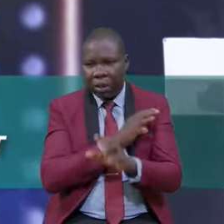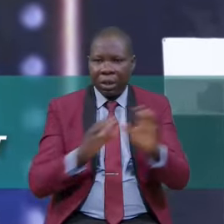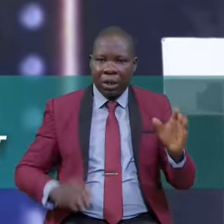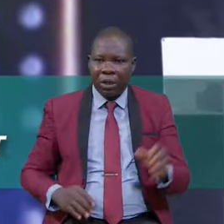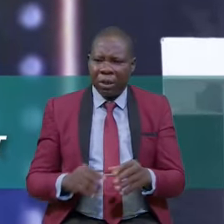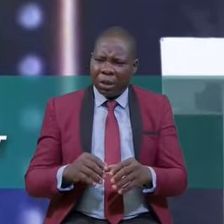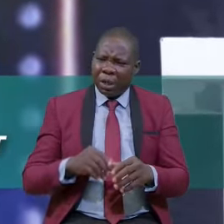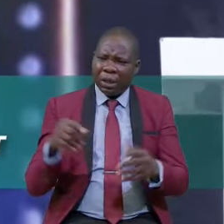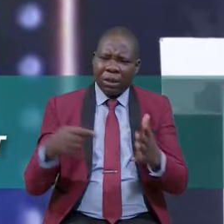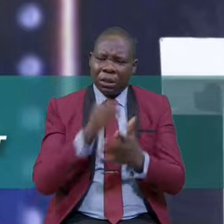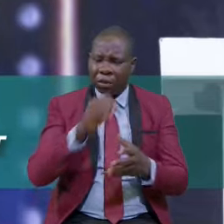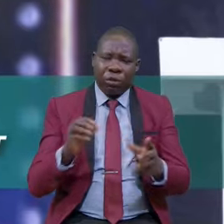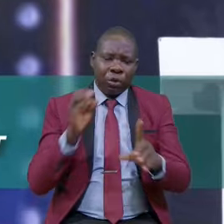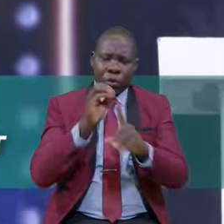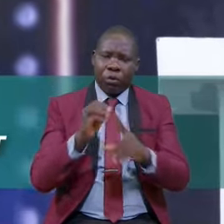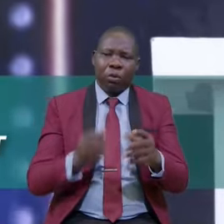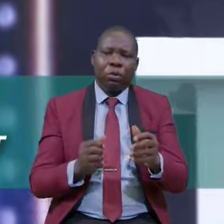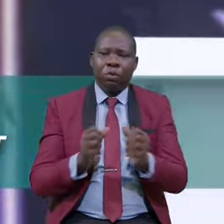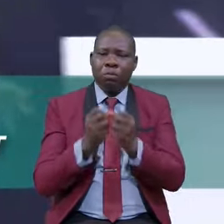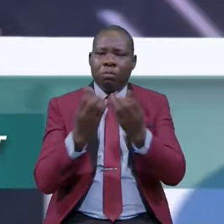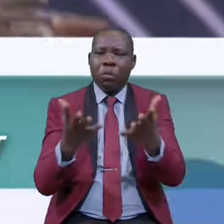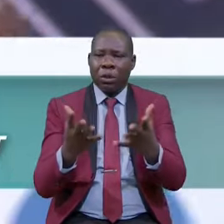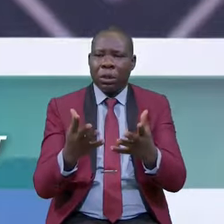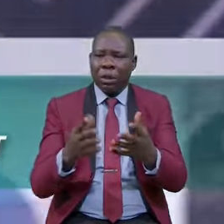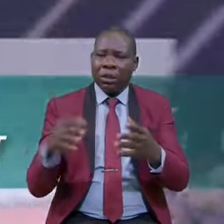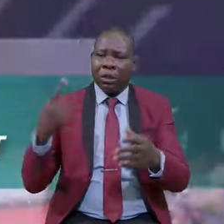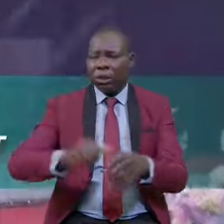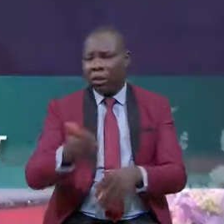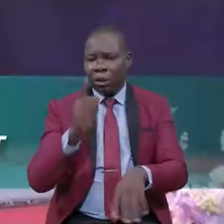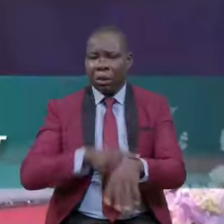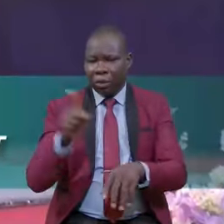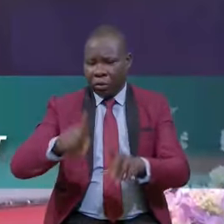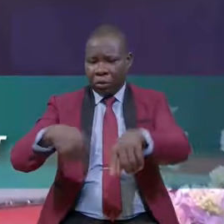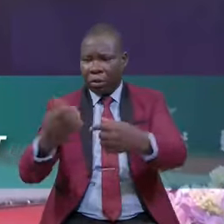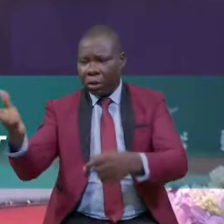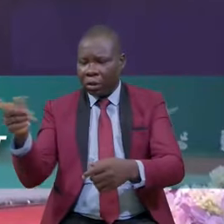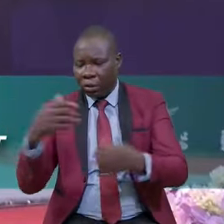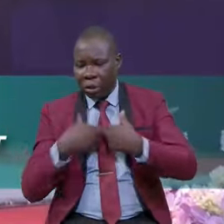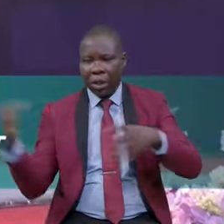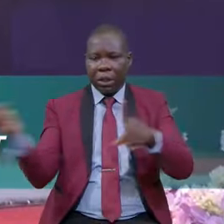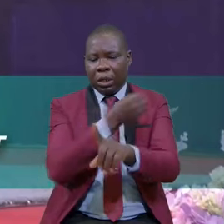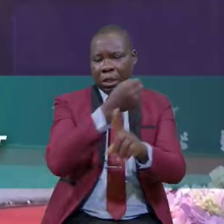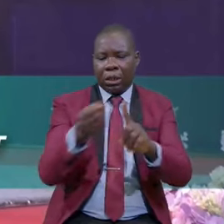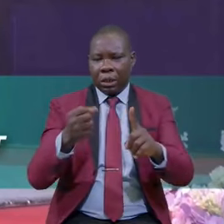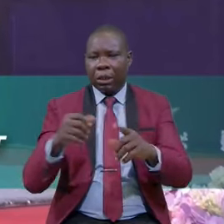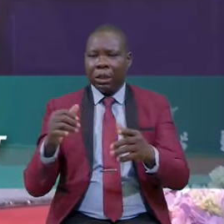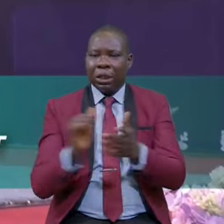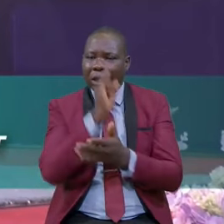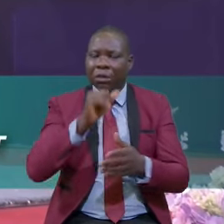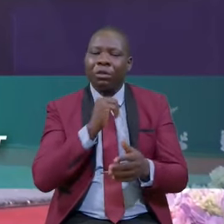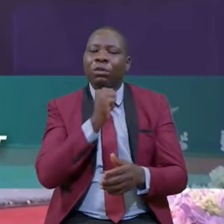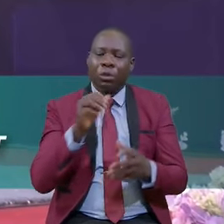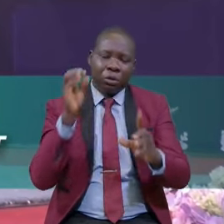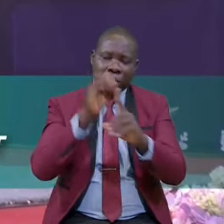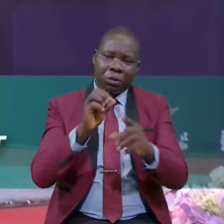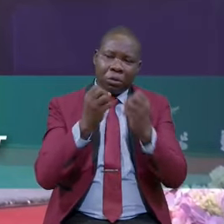dernière fois tu es allé là-bas, tu as fait un accident. Est-ce que tu n'as pas appris ta leçon? La dernière fois tu es allé là-bas et tu as ceci, tu as cela. Est-ce que tu n'as